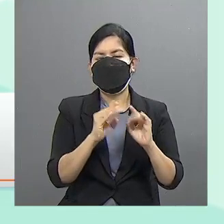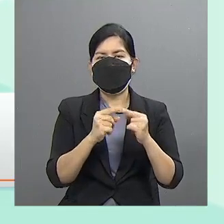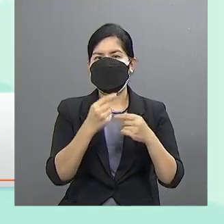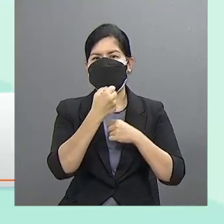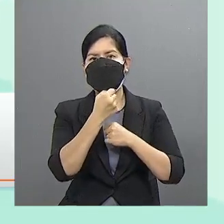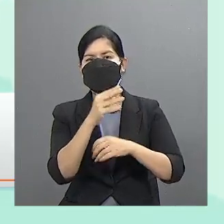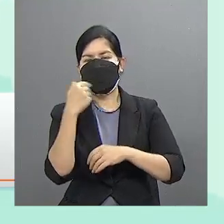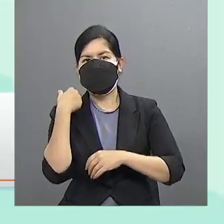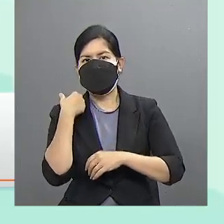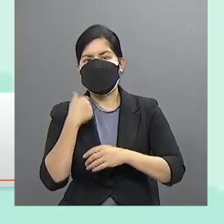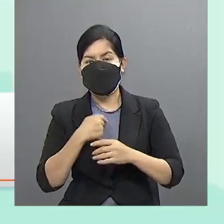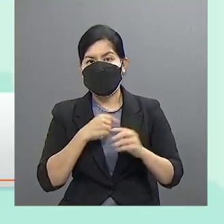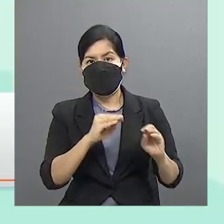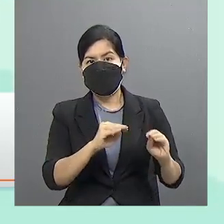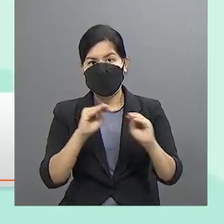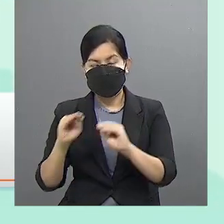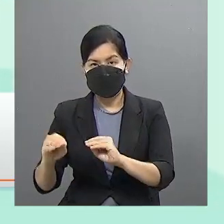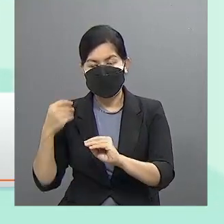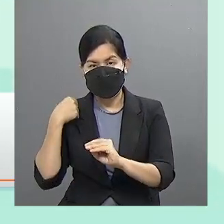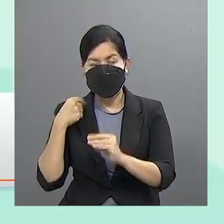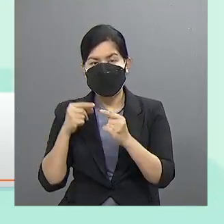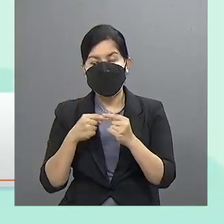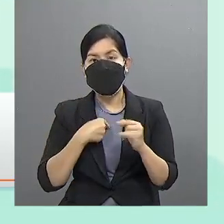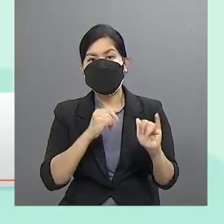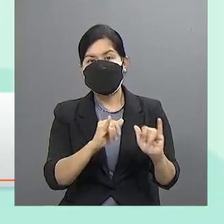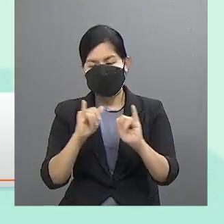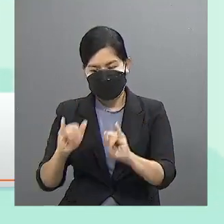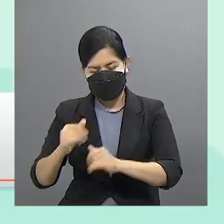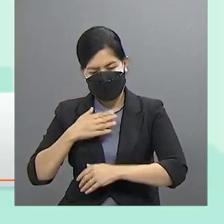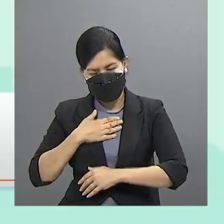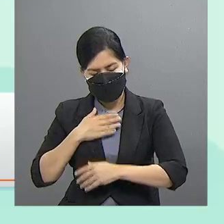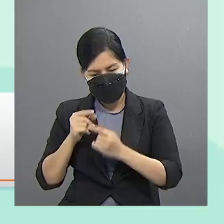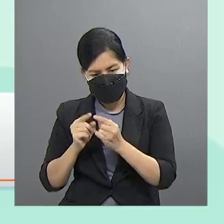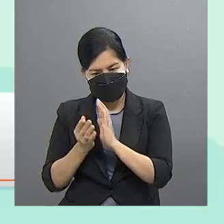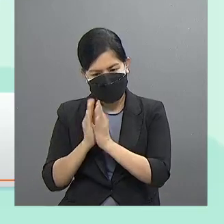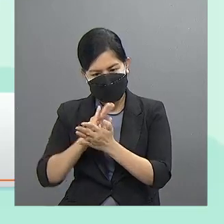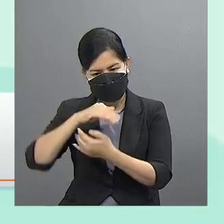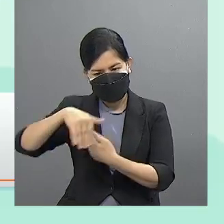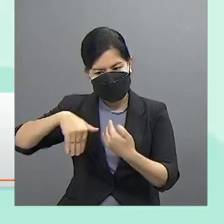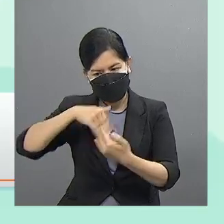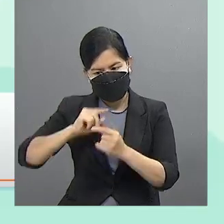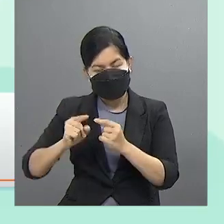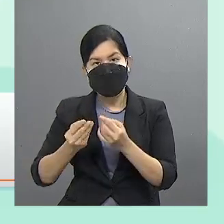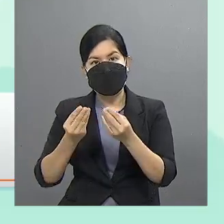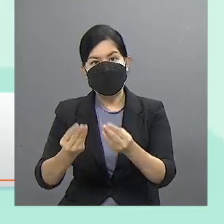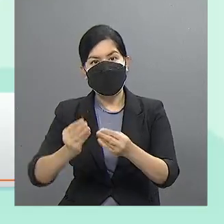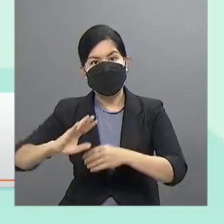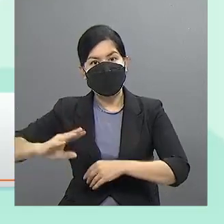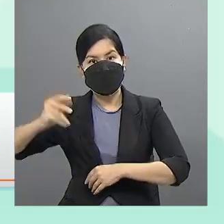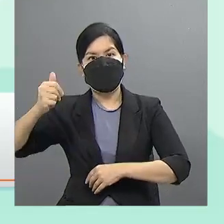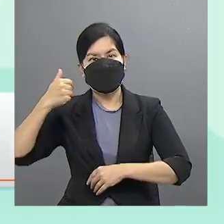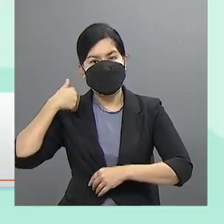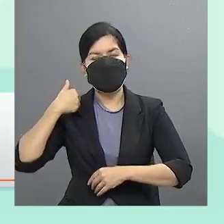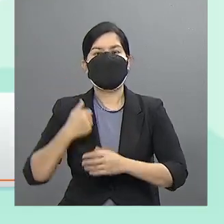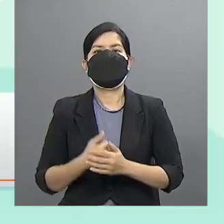ายมาอยู่กับพวกเราก็คือเราแบบเปลี่ยนสภาพแวดล้อมให้แบบมีการฟังที่ดีมากขึ้นก็คือเรียกว่าเขามี